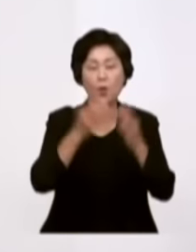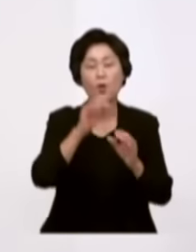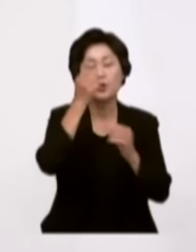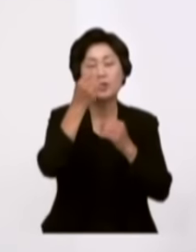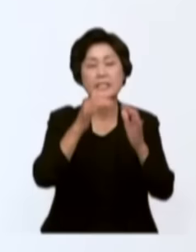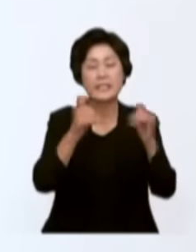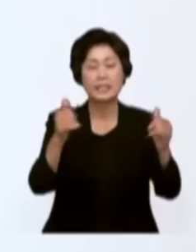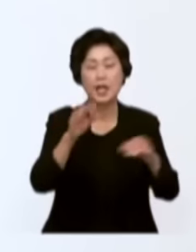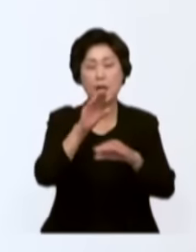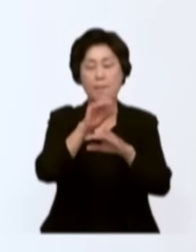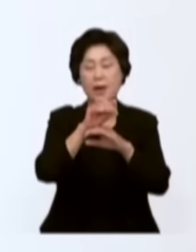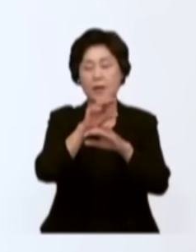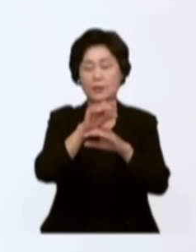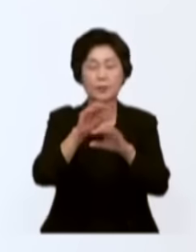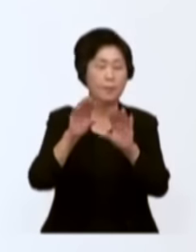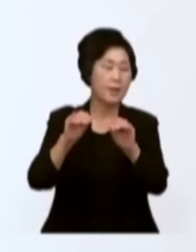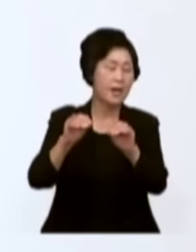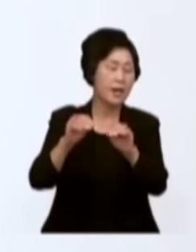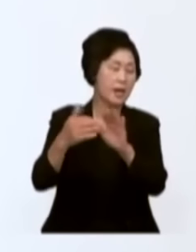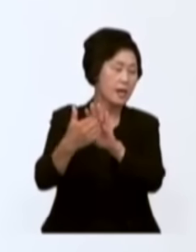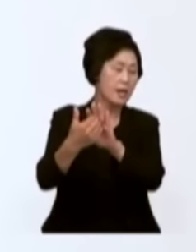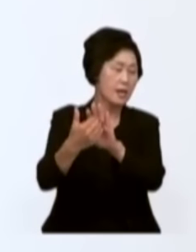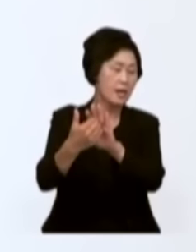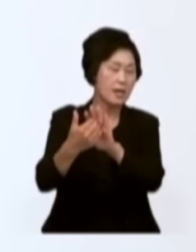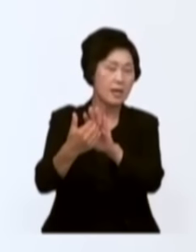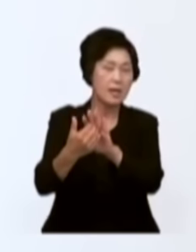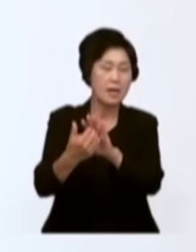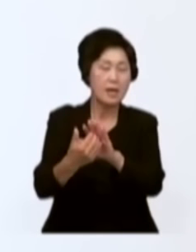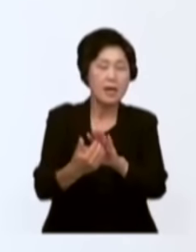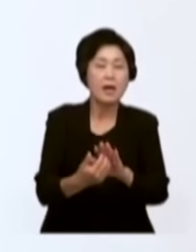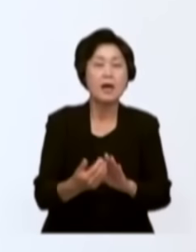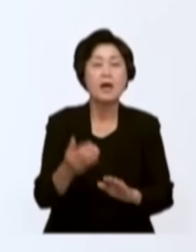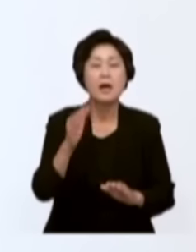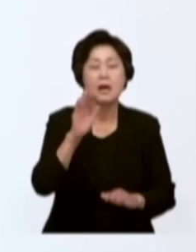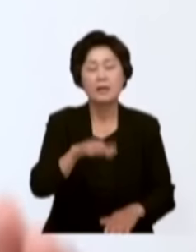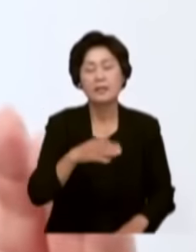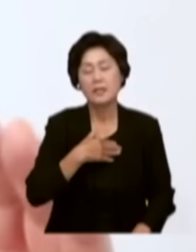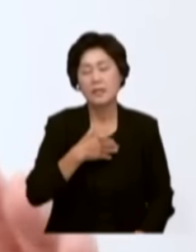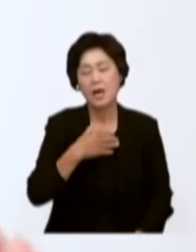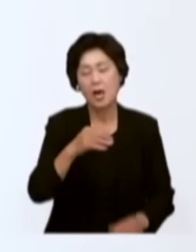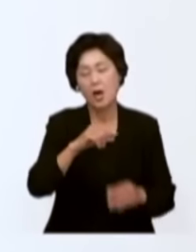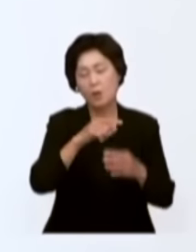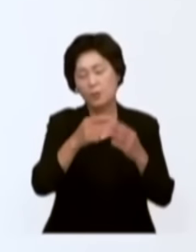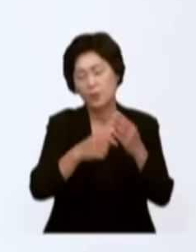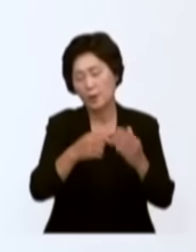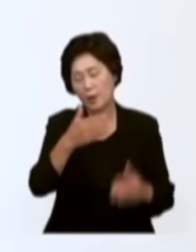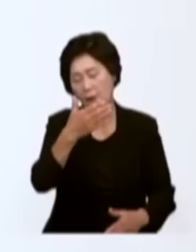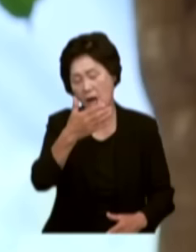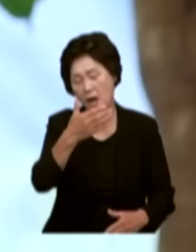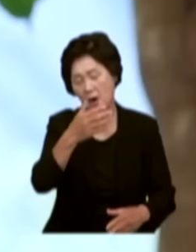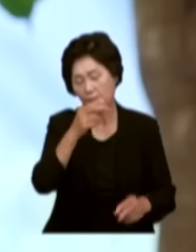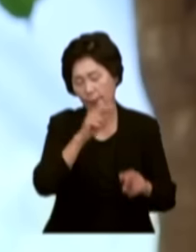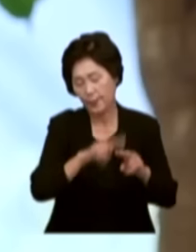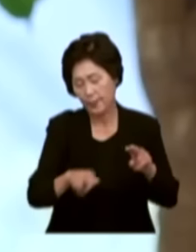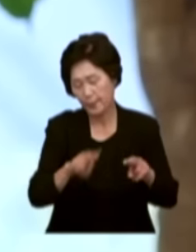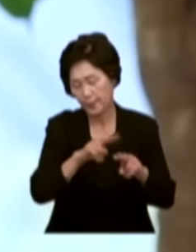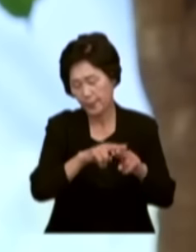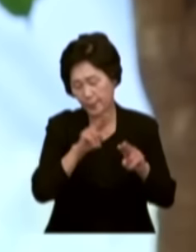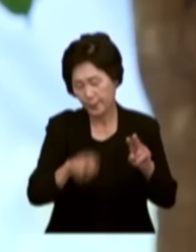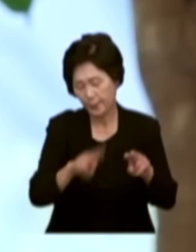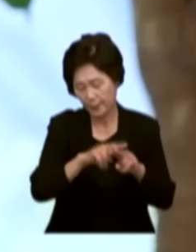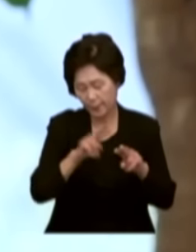일단 내려라. 아무 죄도 없는 제가 한밤에 TV 연예를 내려오면서 9개 프로그램을 다 정리를 했는데